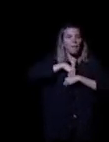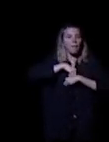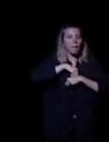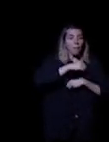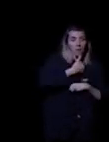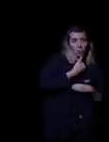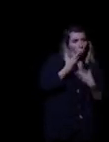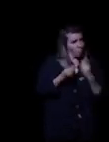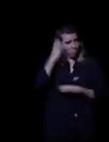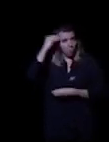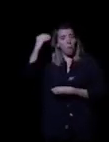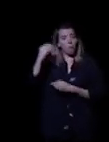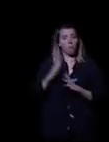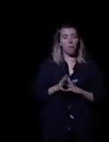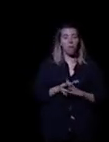professionnelles.